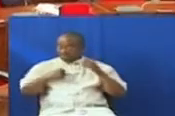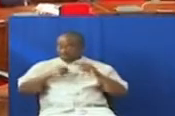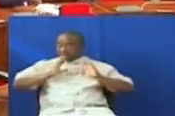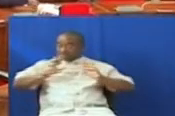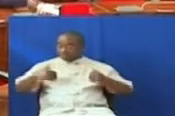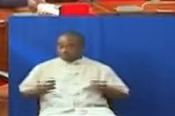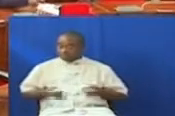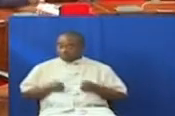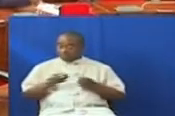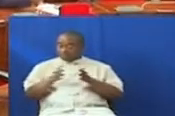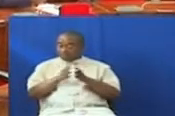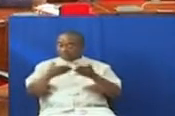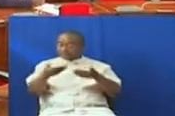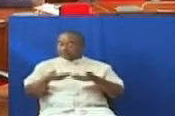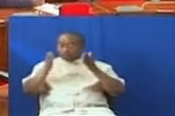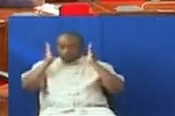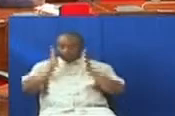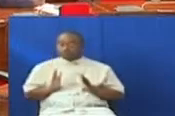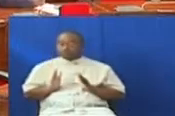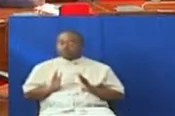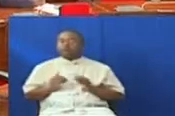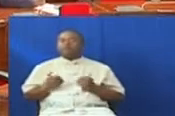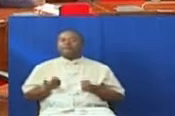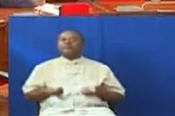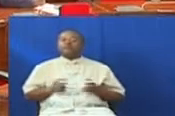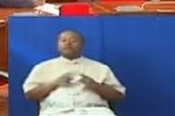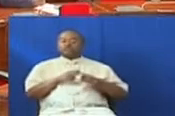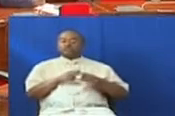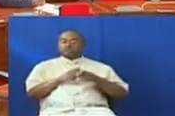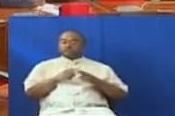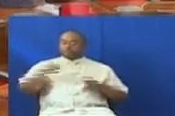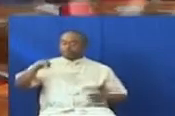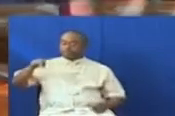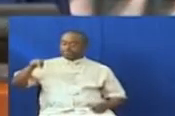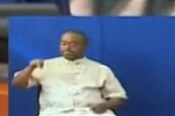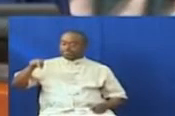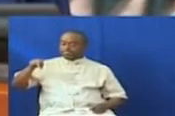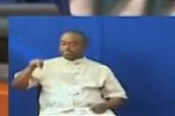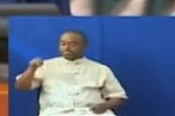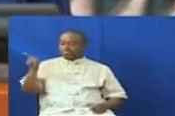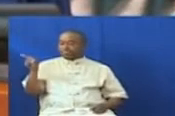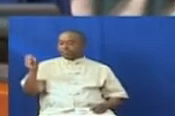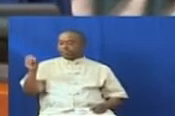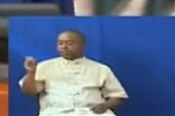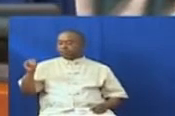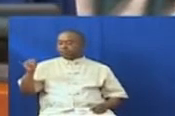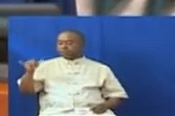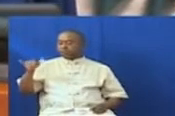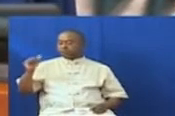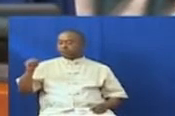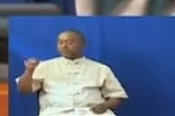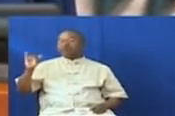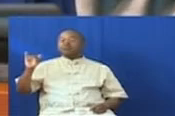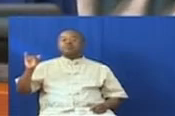mheshimiwa engineer Ngonyani, atafuatiwa na